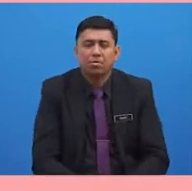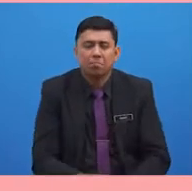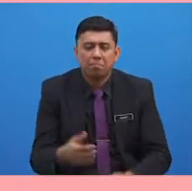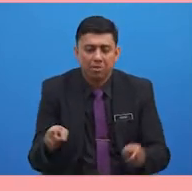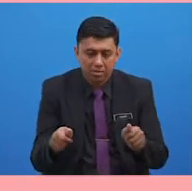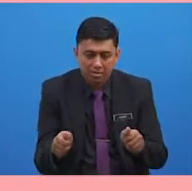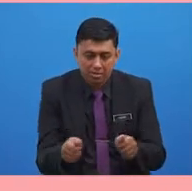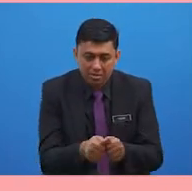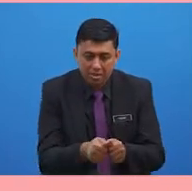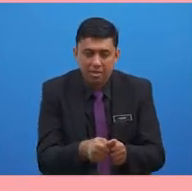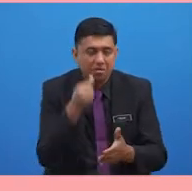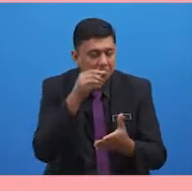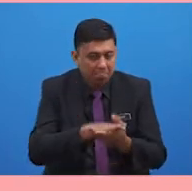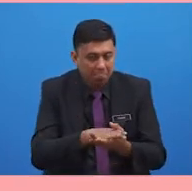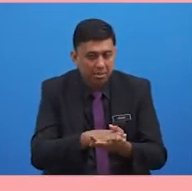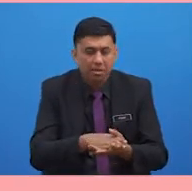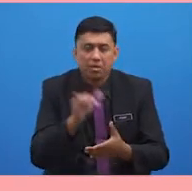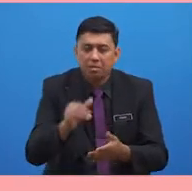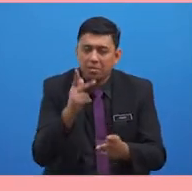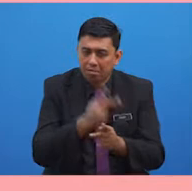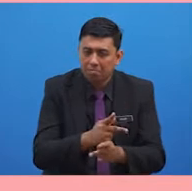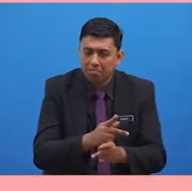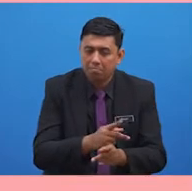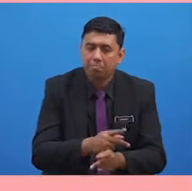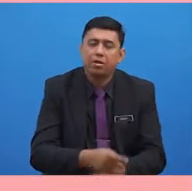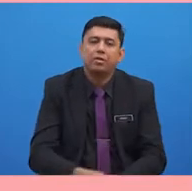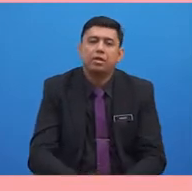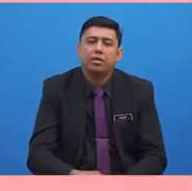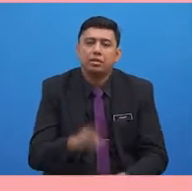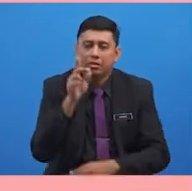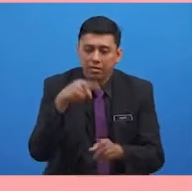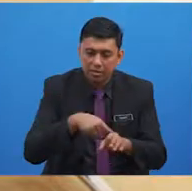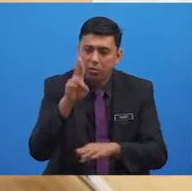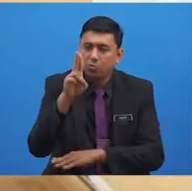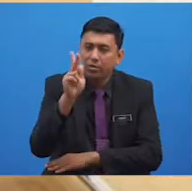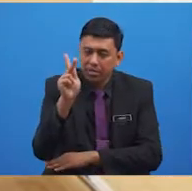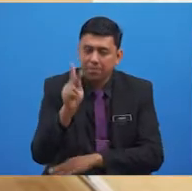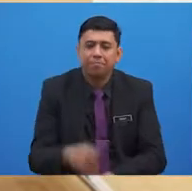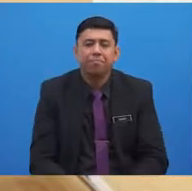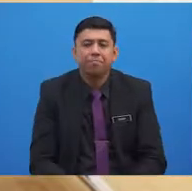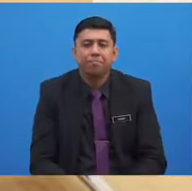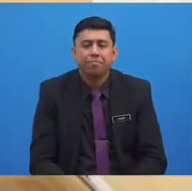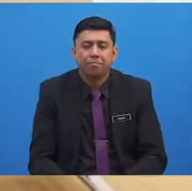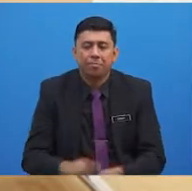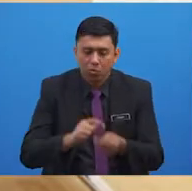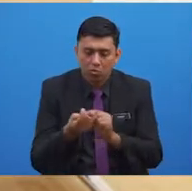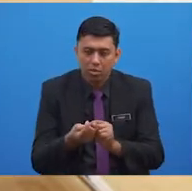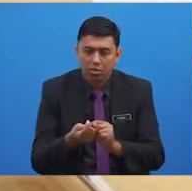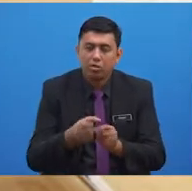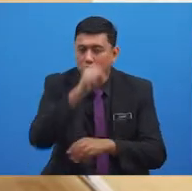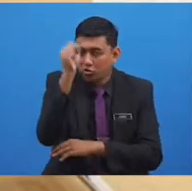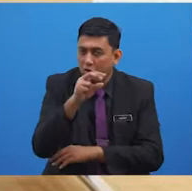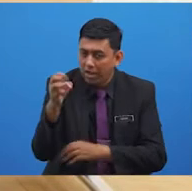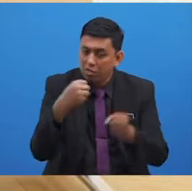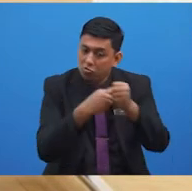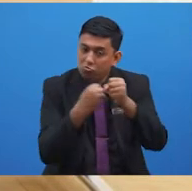isterinya yang berkhidmat di Kedutaan Malaysia di United Kingdom. Kita beralih pula kepada